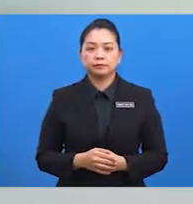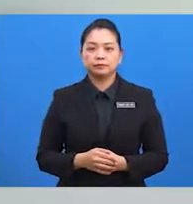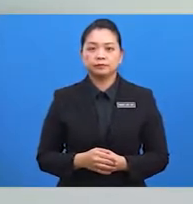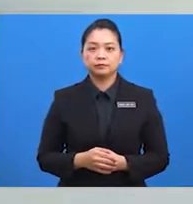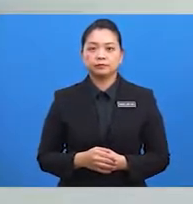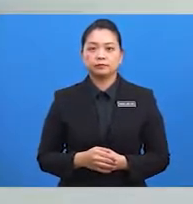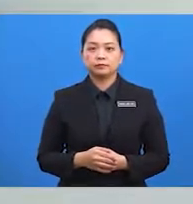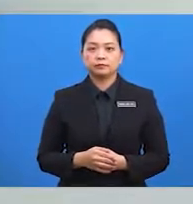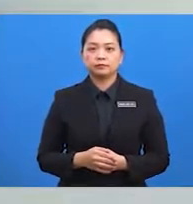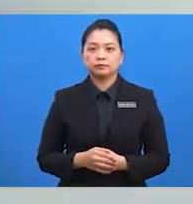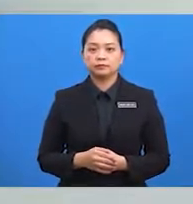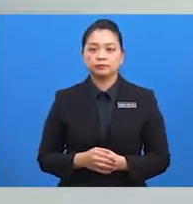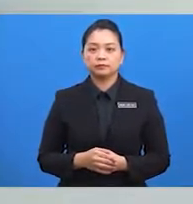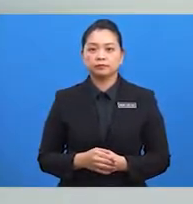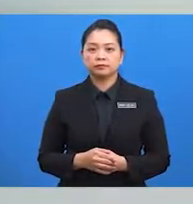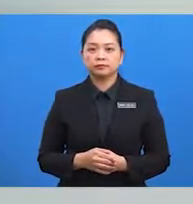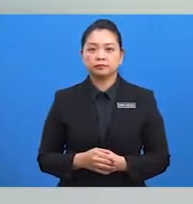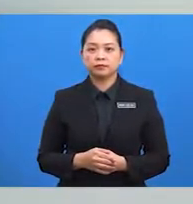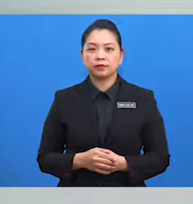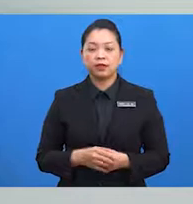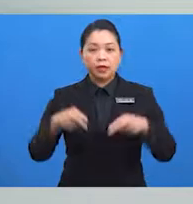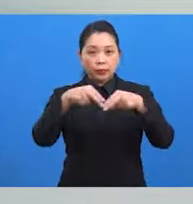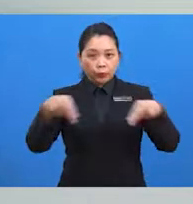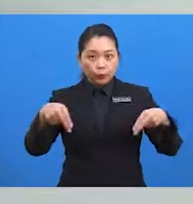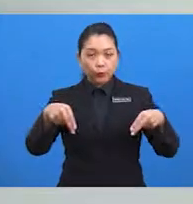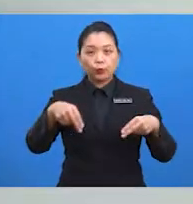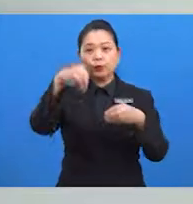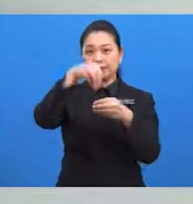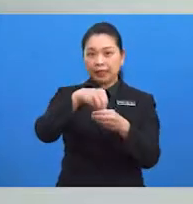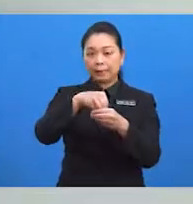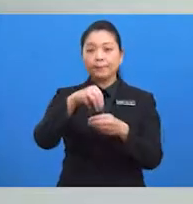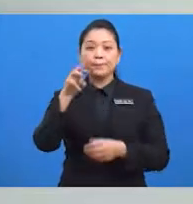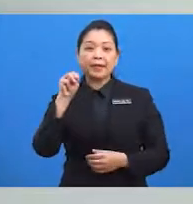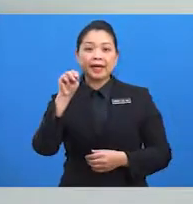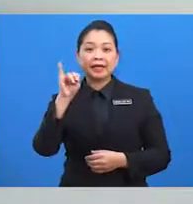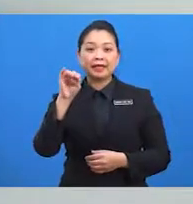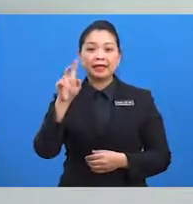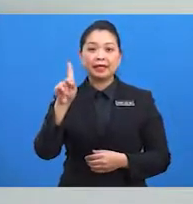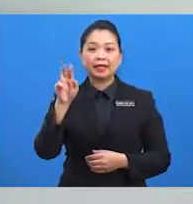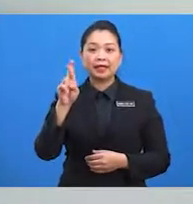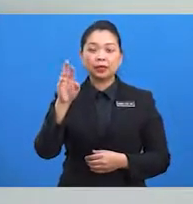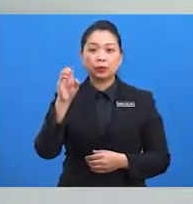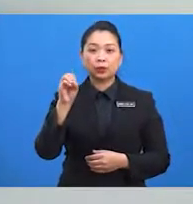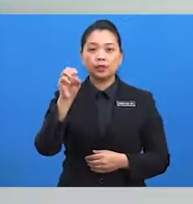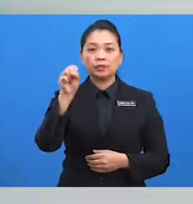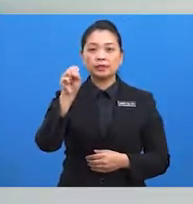digunakan elah diukur dalam unit Michael Steven bercak